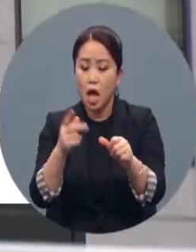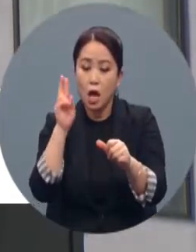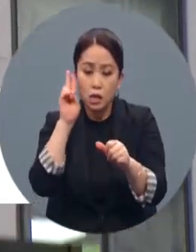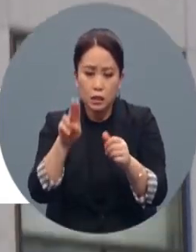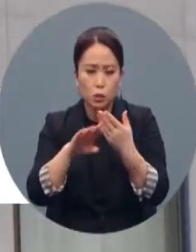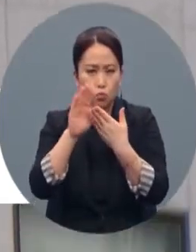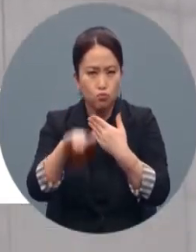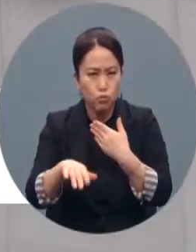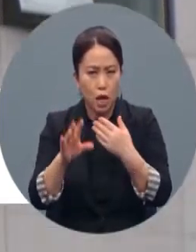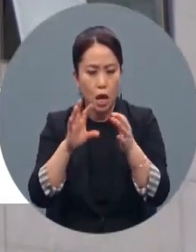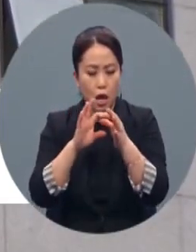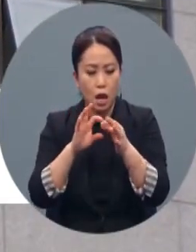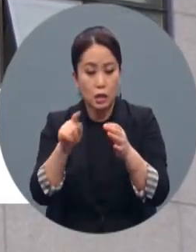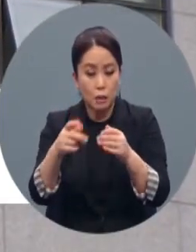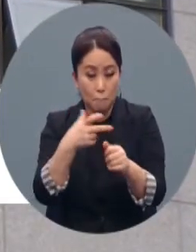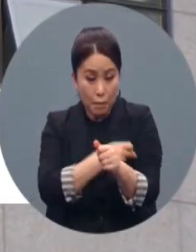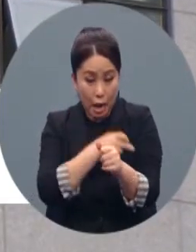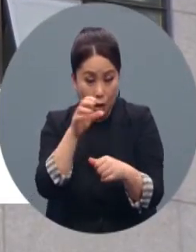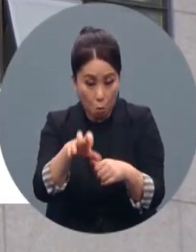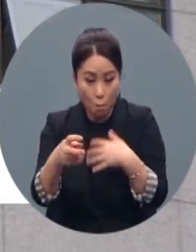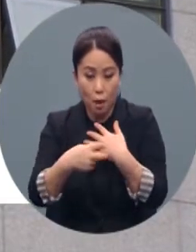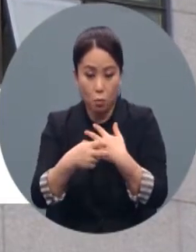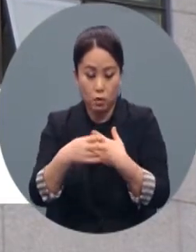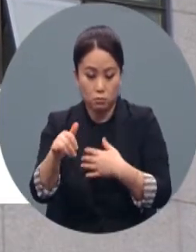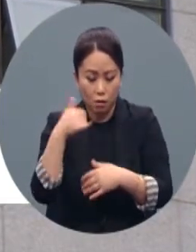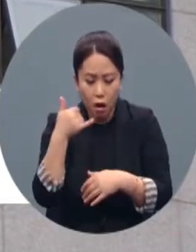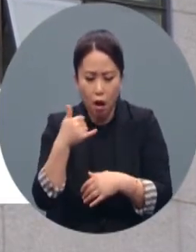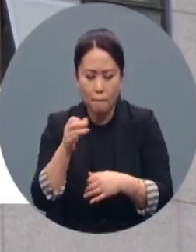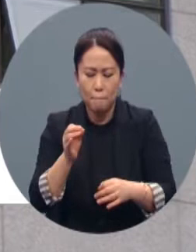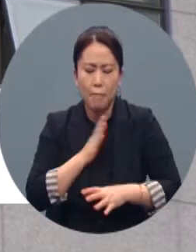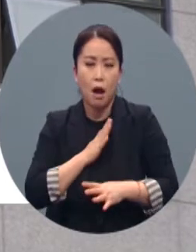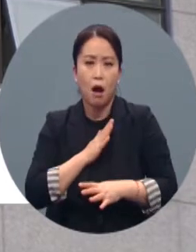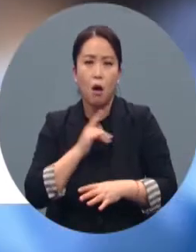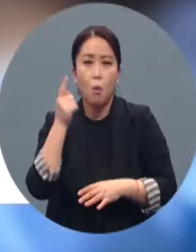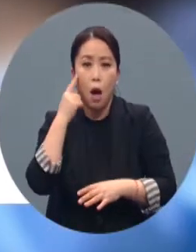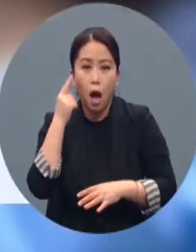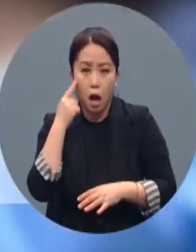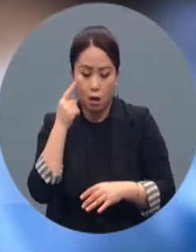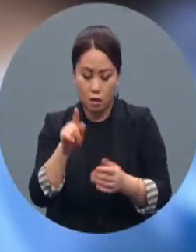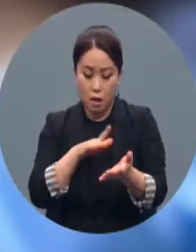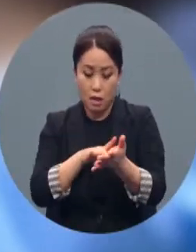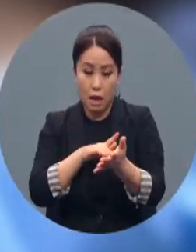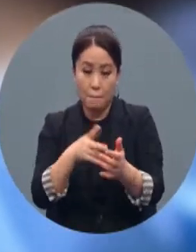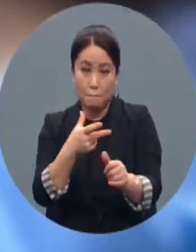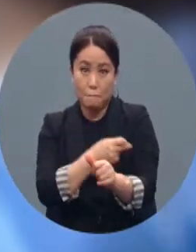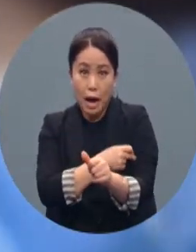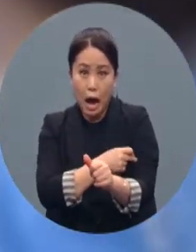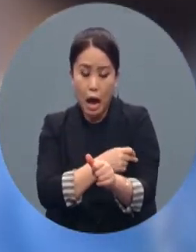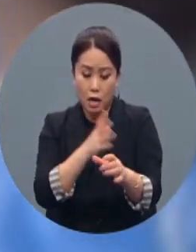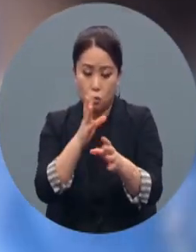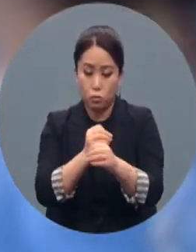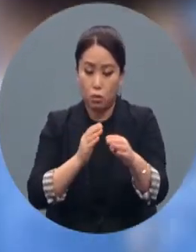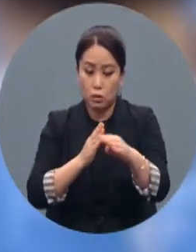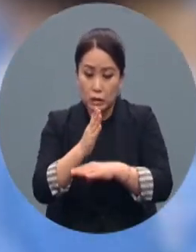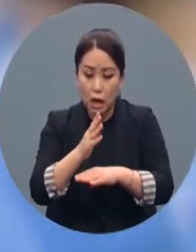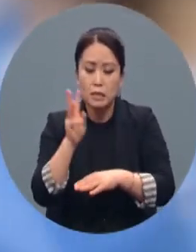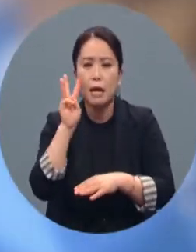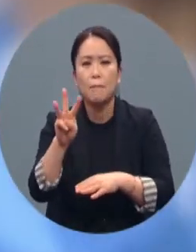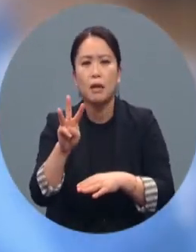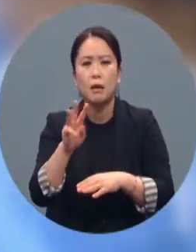전화를 받고 깜짝 놀랐습니다. 자신이 맞은 백신이 유통기한이 3일이나 지난 제품이었다는 겁니다.